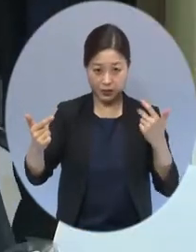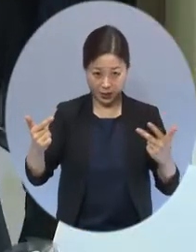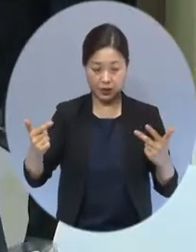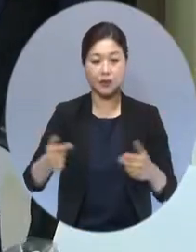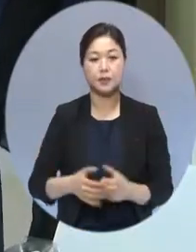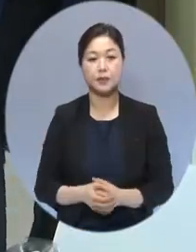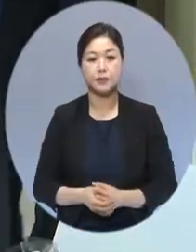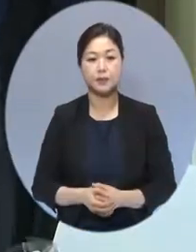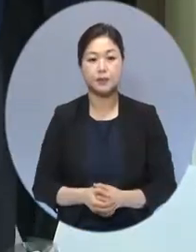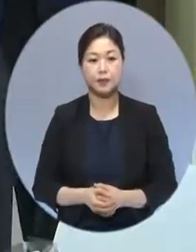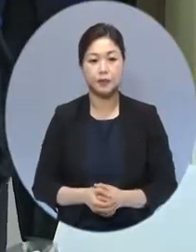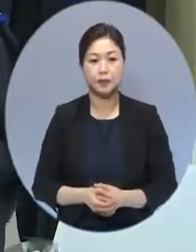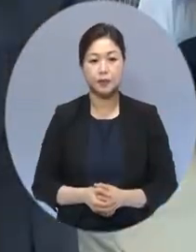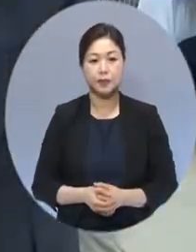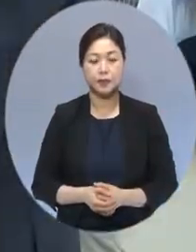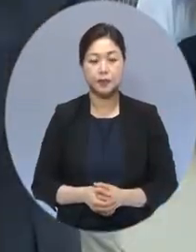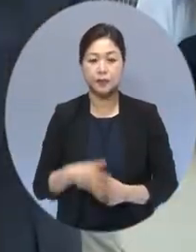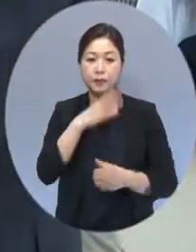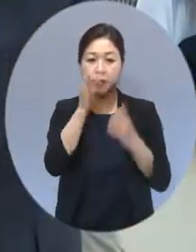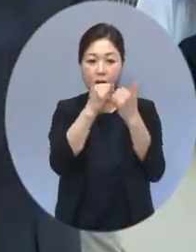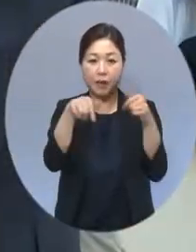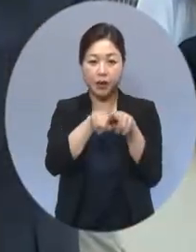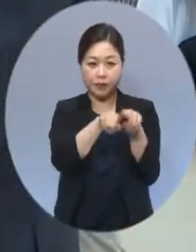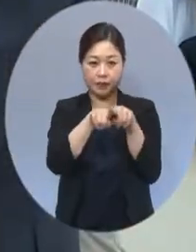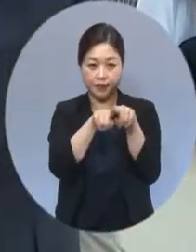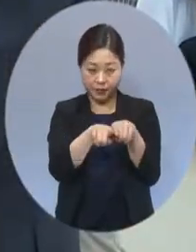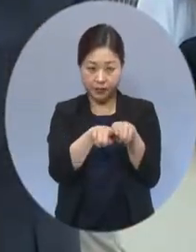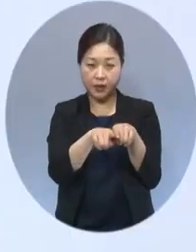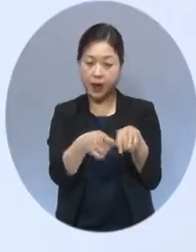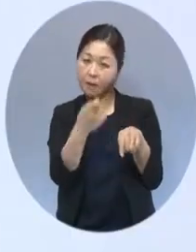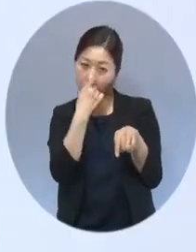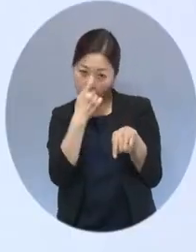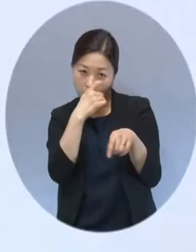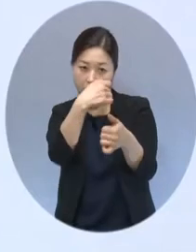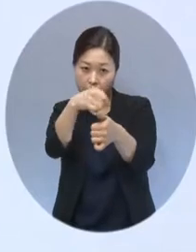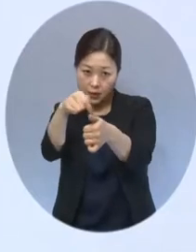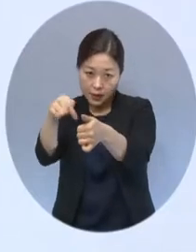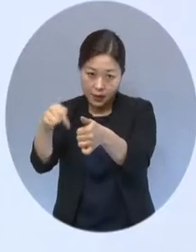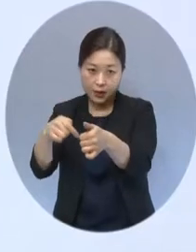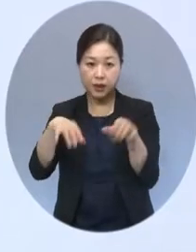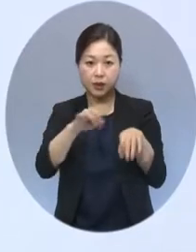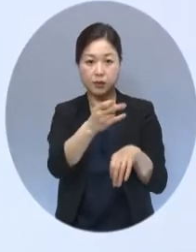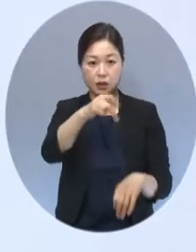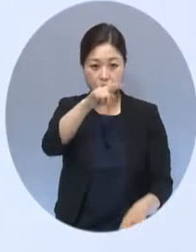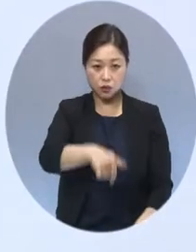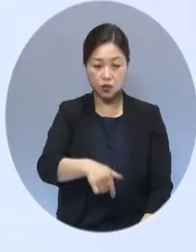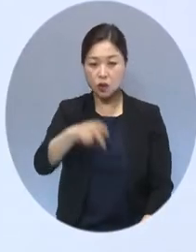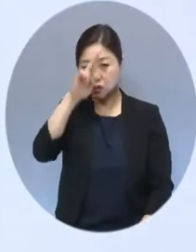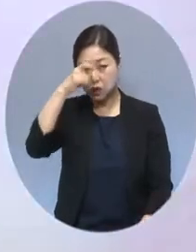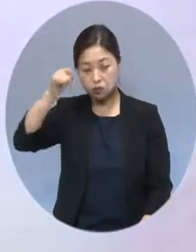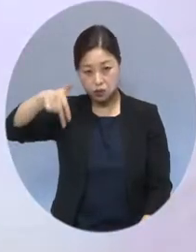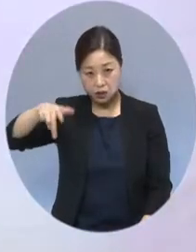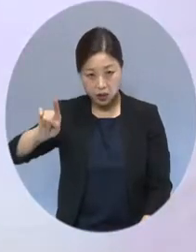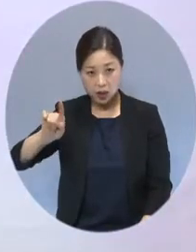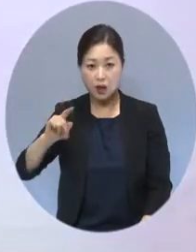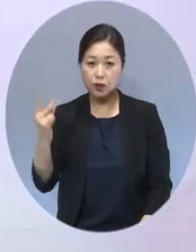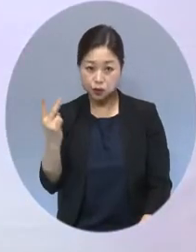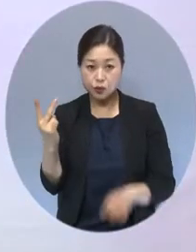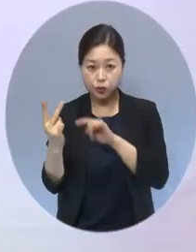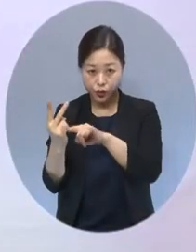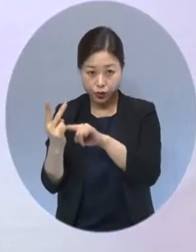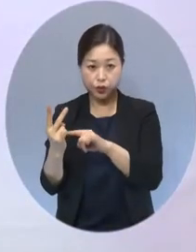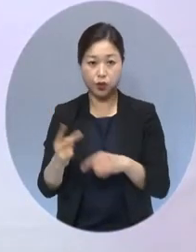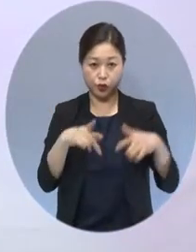어르신입니다. 어르신들과 동고동락하며 배움의 기회를 제공한 김혜숙 최숙자 교사에게는 군수